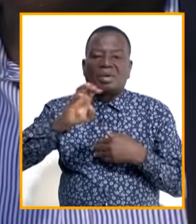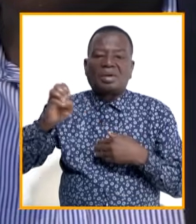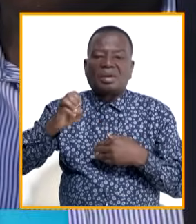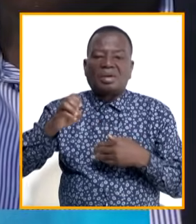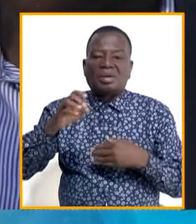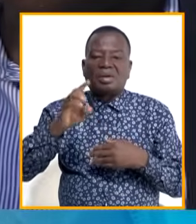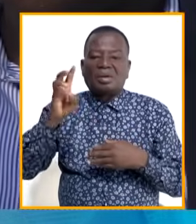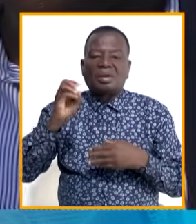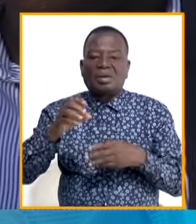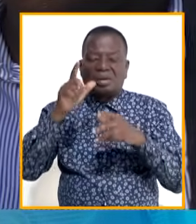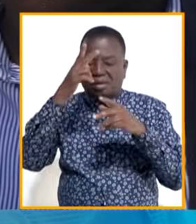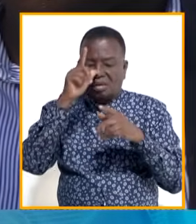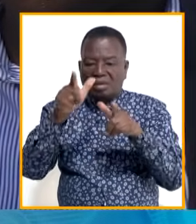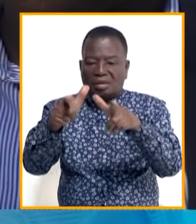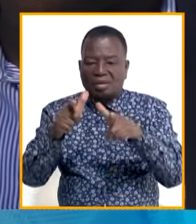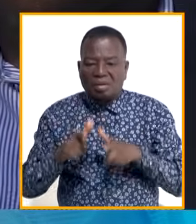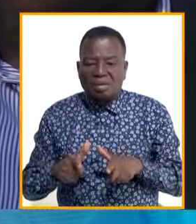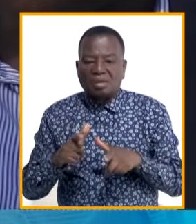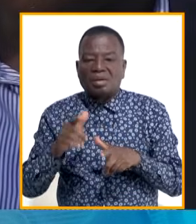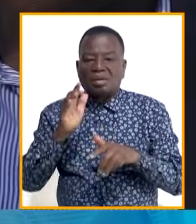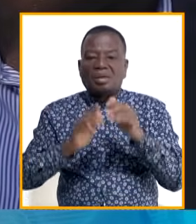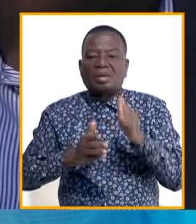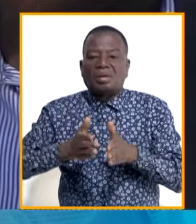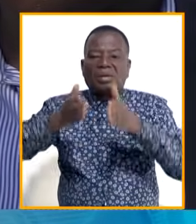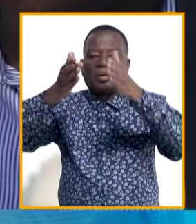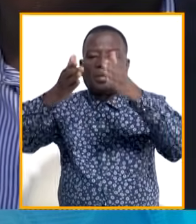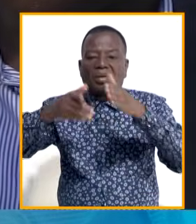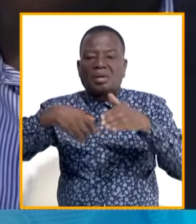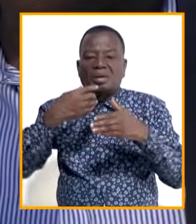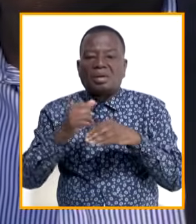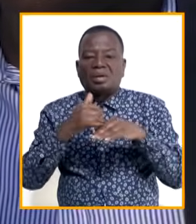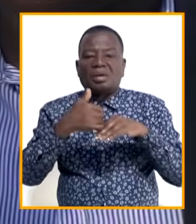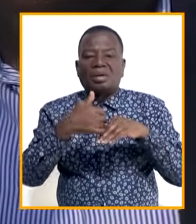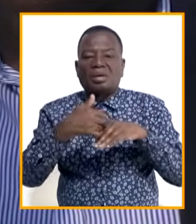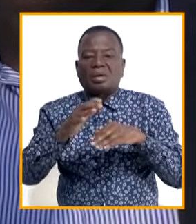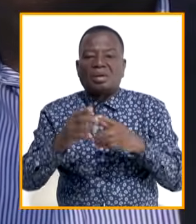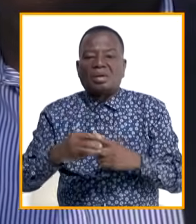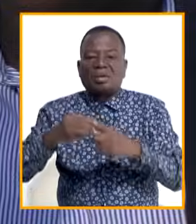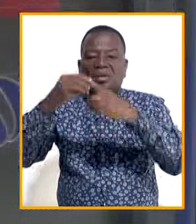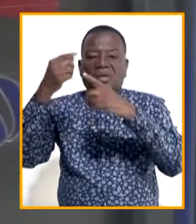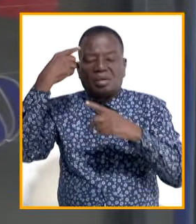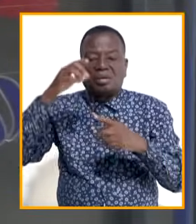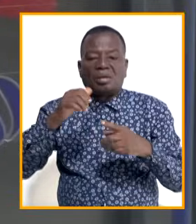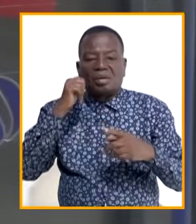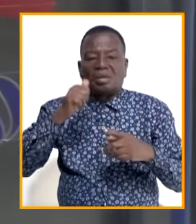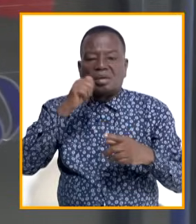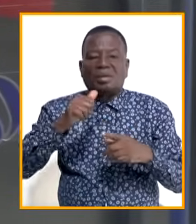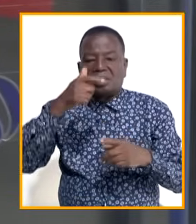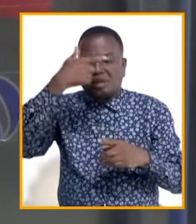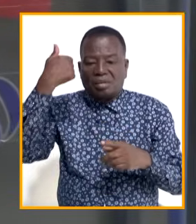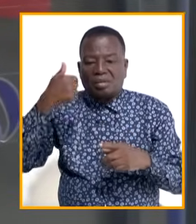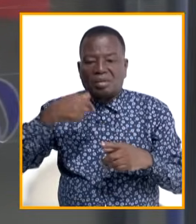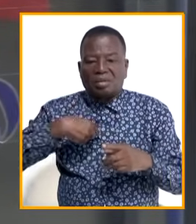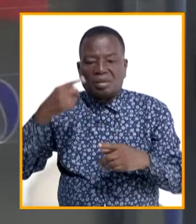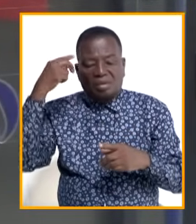lits pour les filles. Il y a un bâtiment qui a été dégagé spécialement que pour les filles. Parce que moi